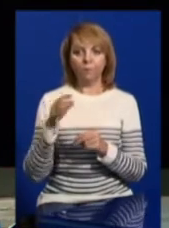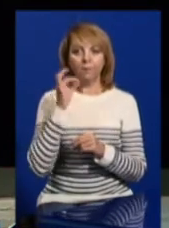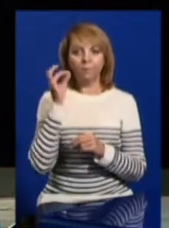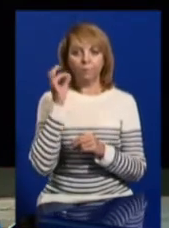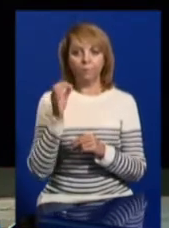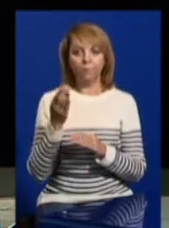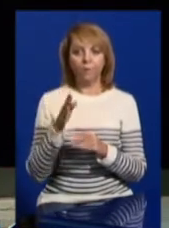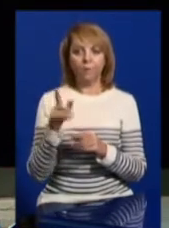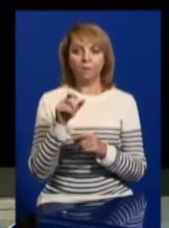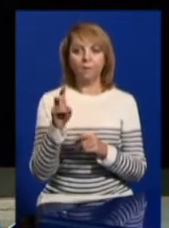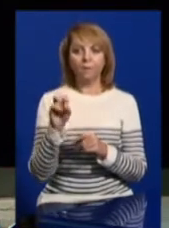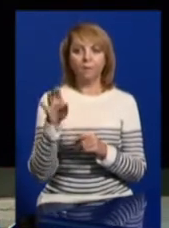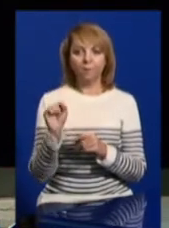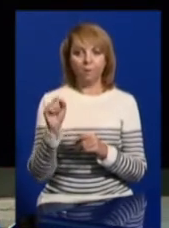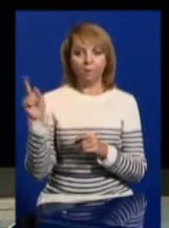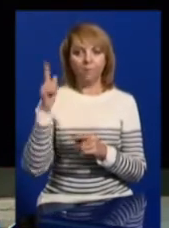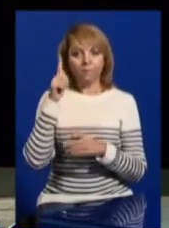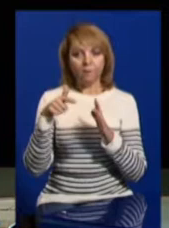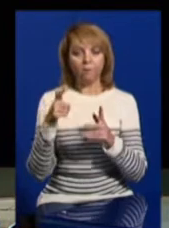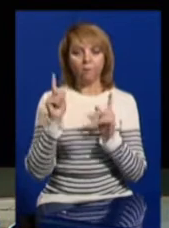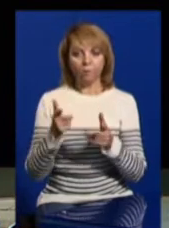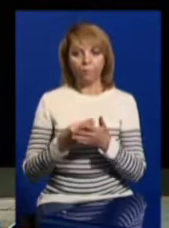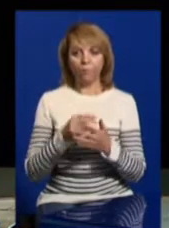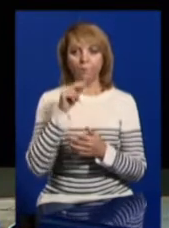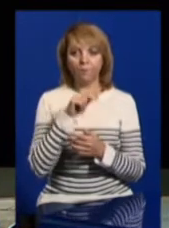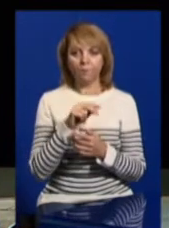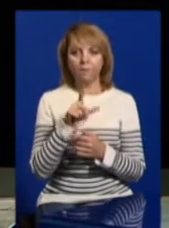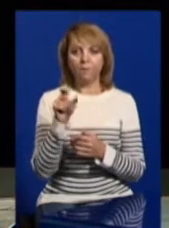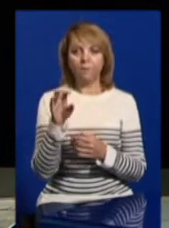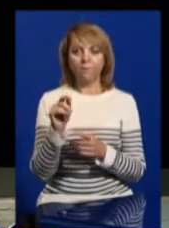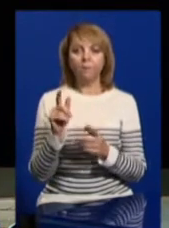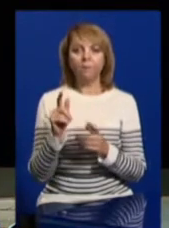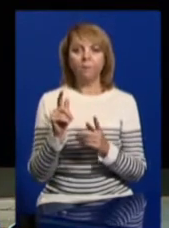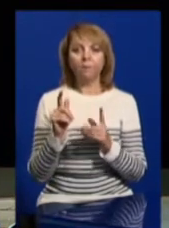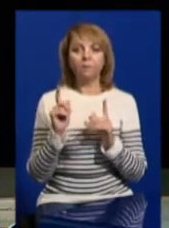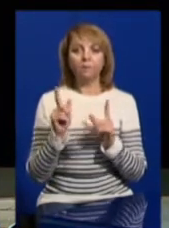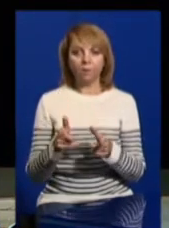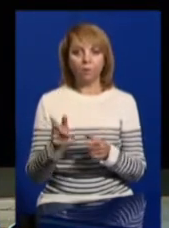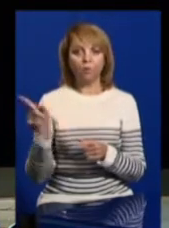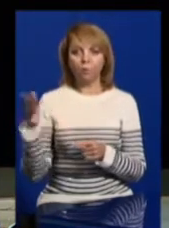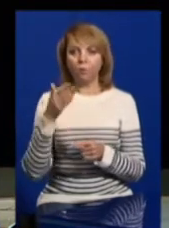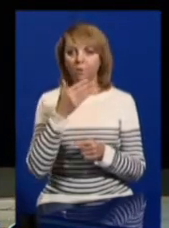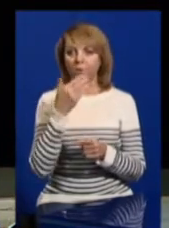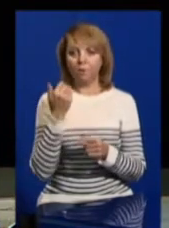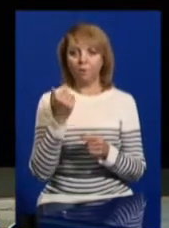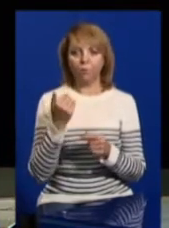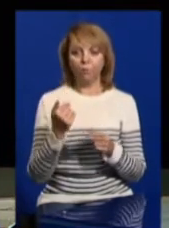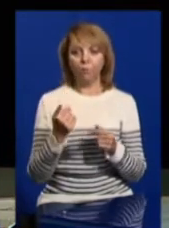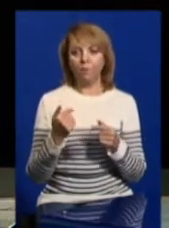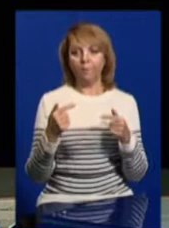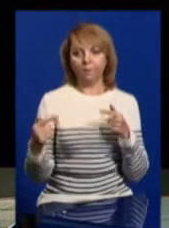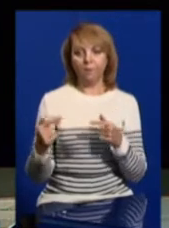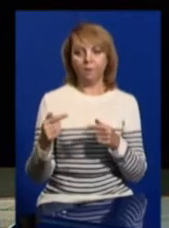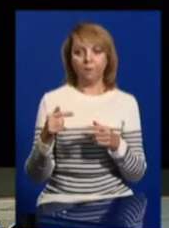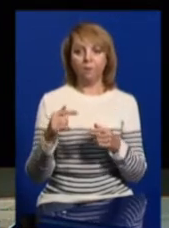оскільки пані Зайцева визнала свою провину. І пані Зайцева зазначила, що немає претензій до обвинувального акту